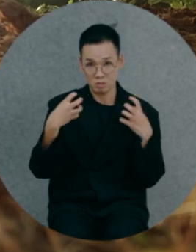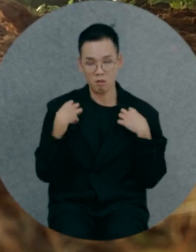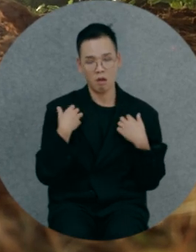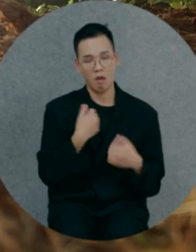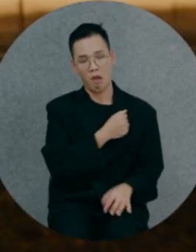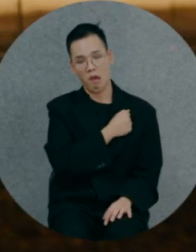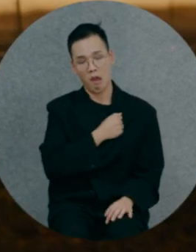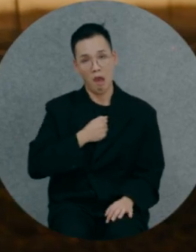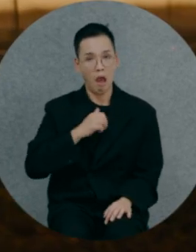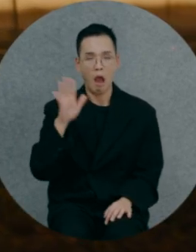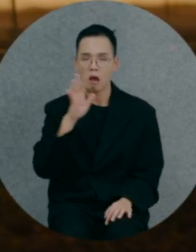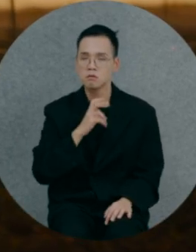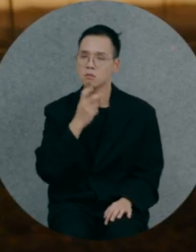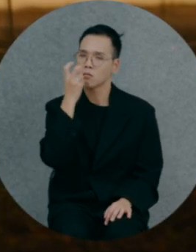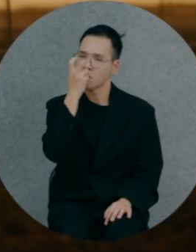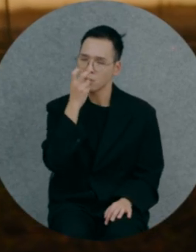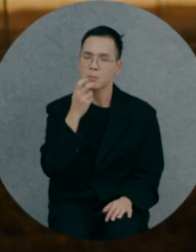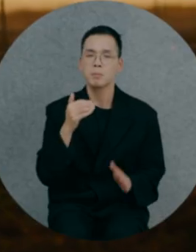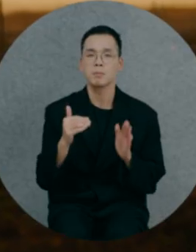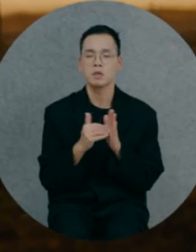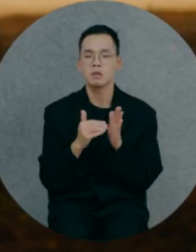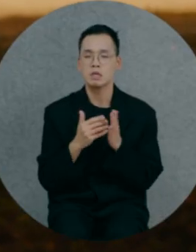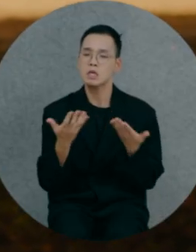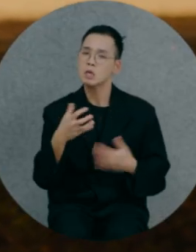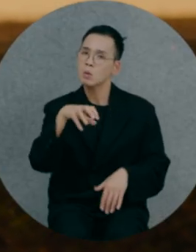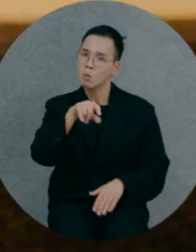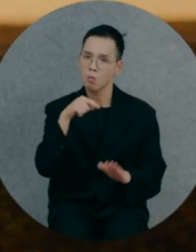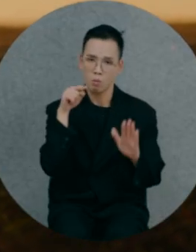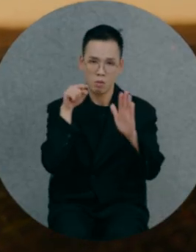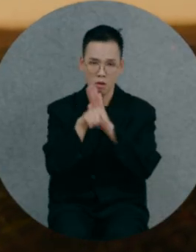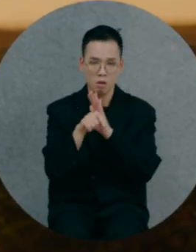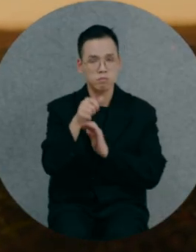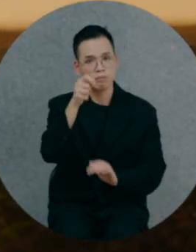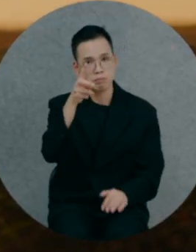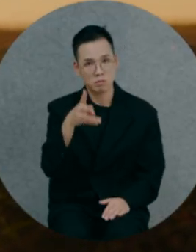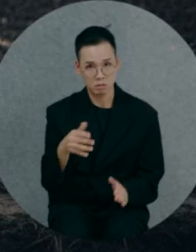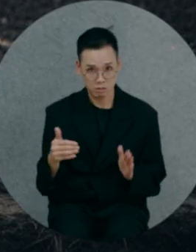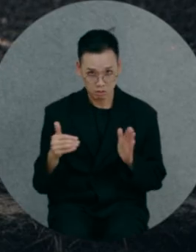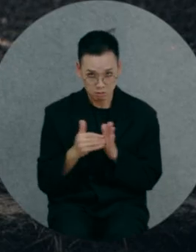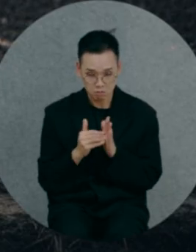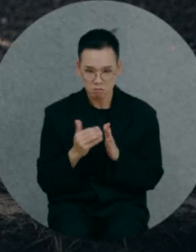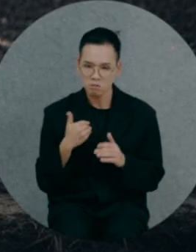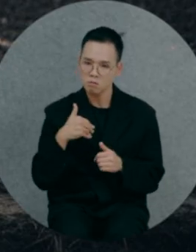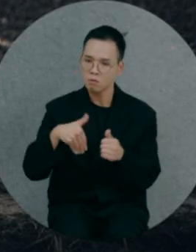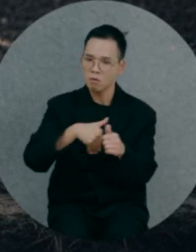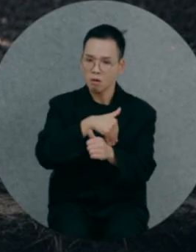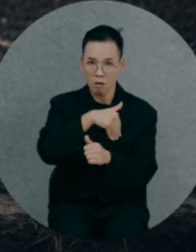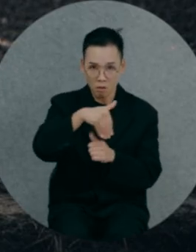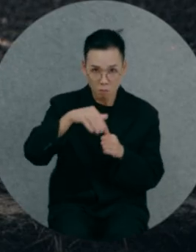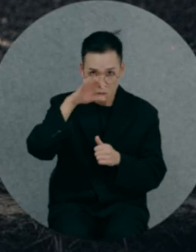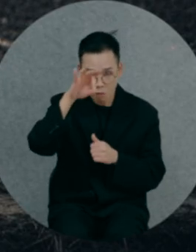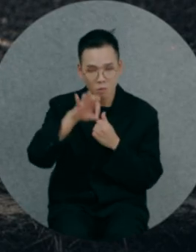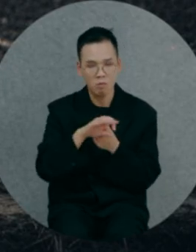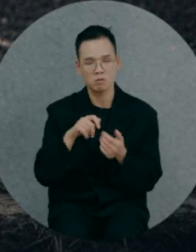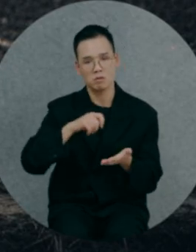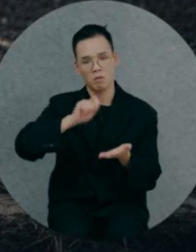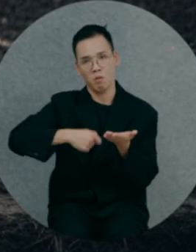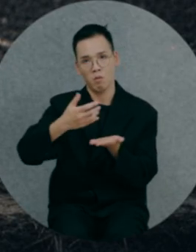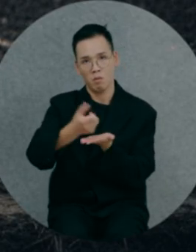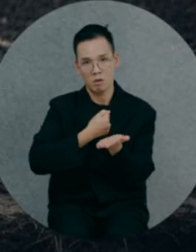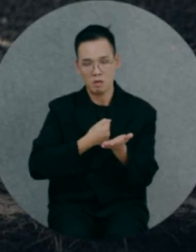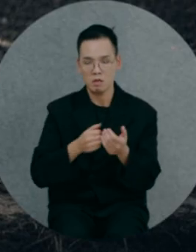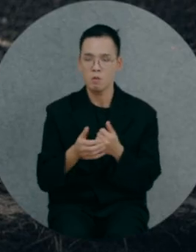하지 않았던 건 아닙니다. 여러 차례 근로 현장 점검을 하긴 했지만 근로자들의 여권을 뺏고 급여의